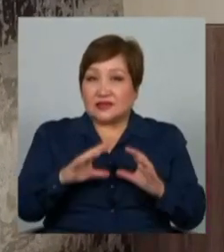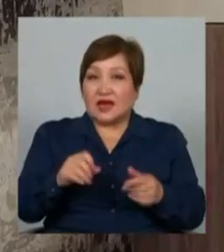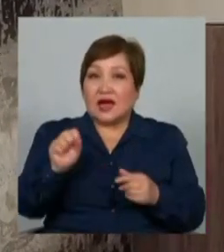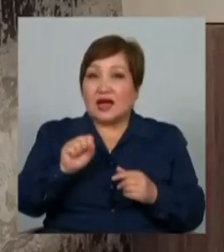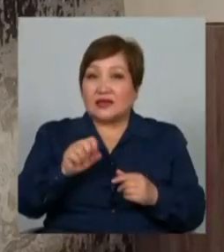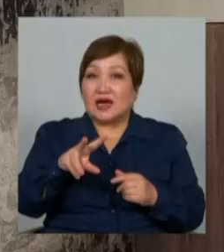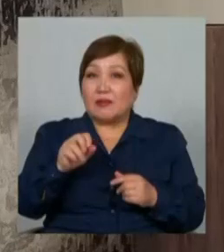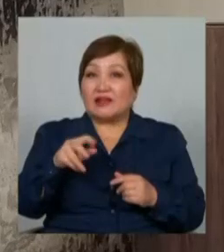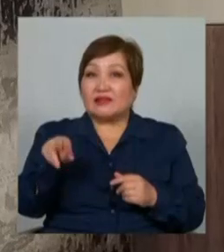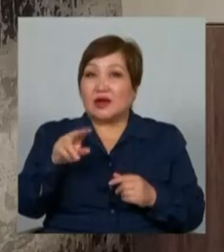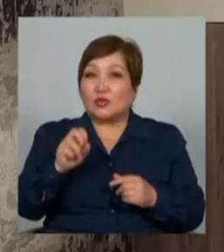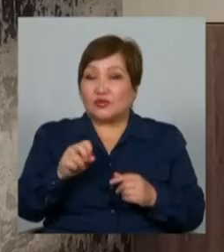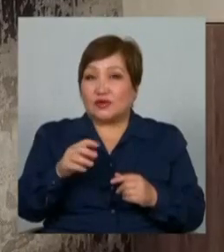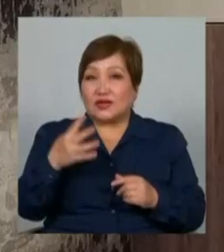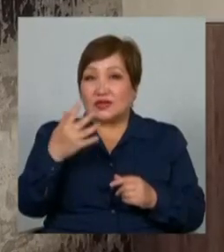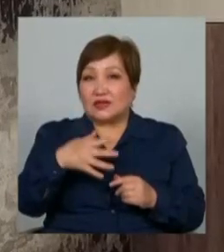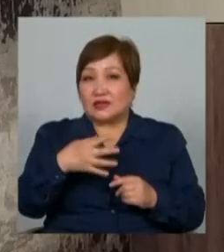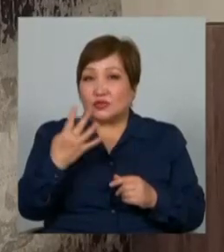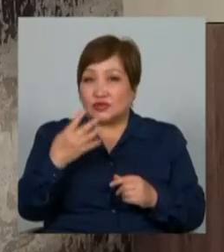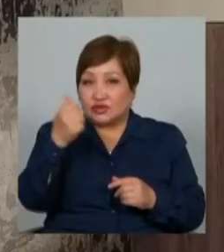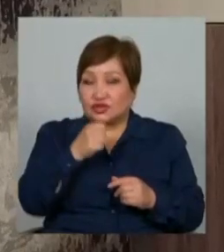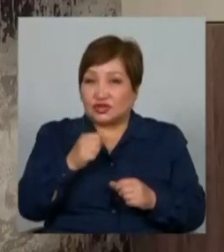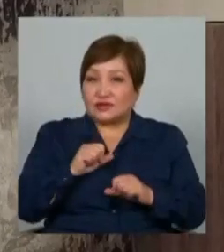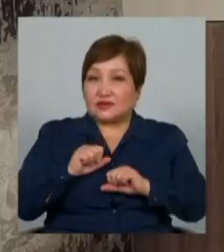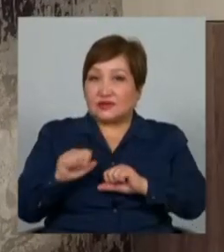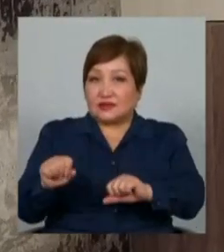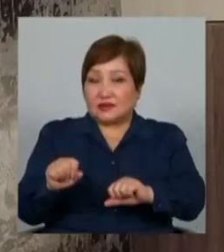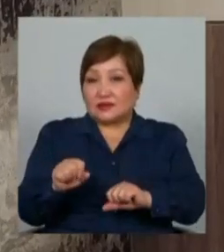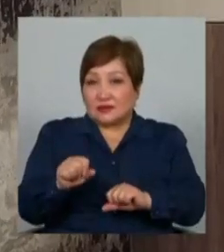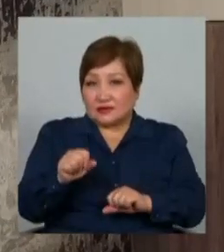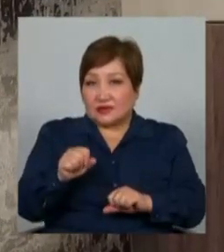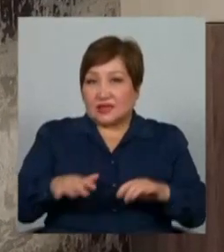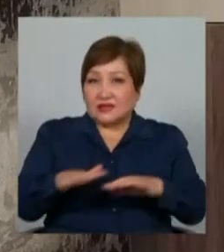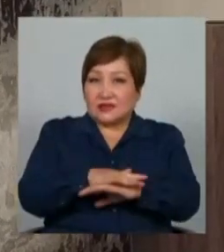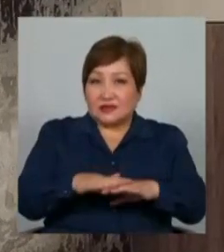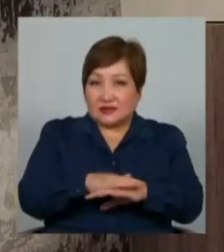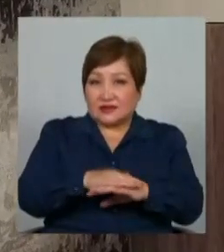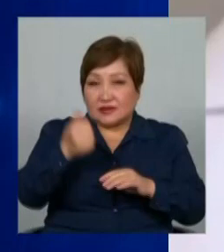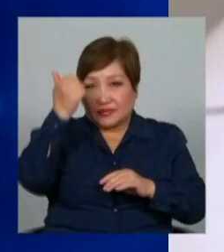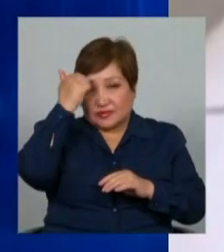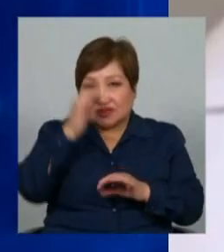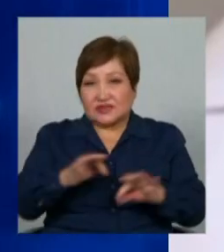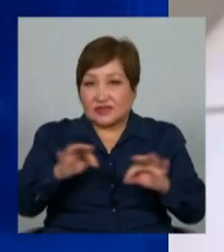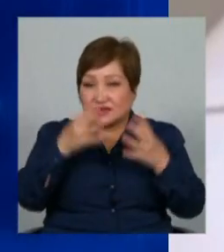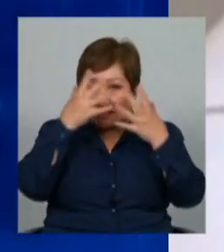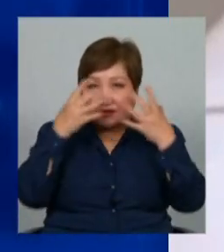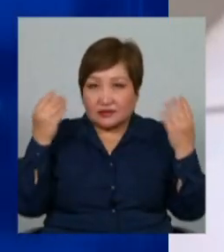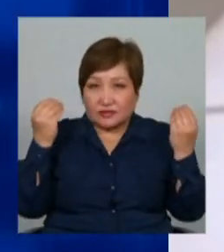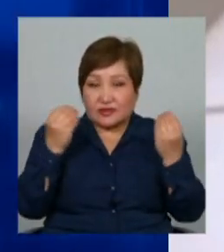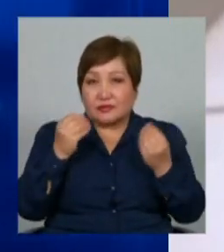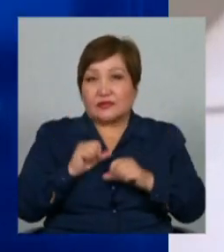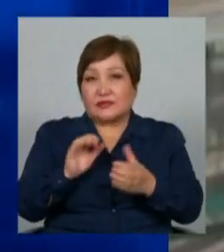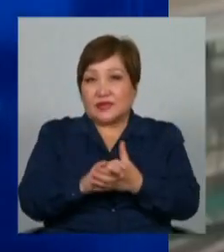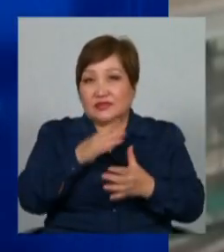Молдағұлованың 1944 жылға ерлігі елесінде ешқашан ұмытылмайды. Бейбіт заманда қазақ қызының